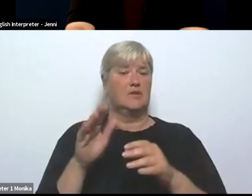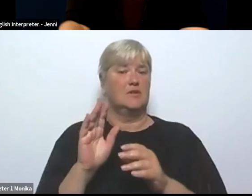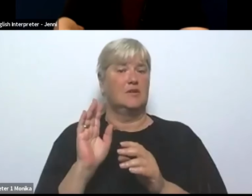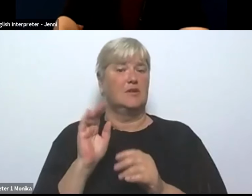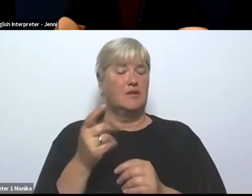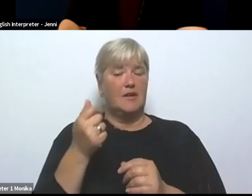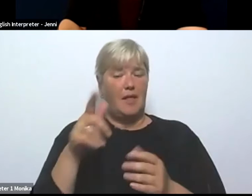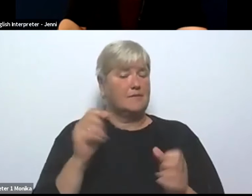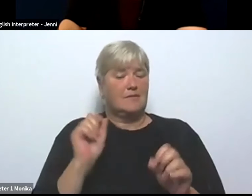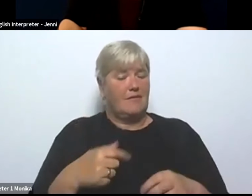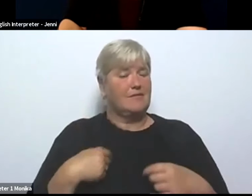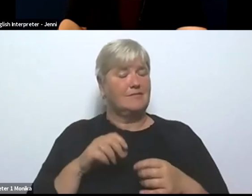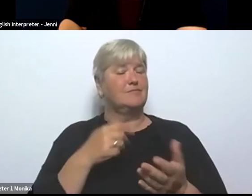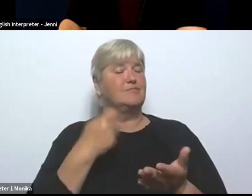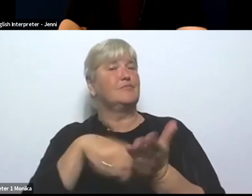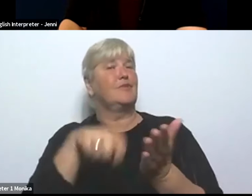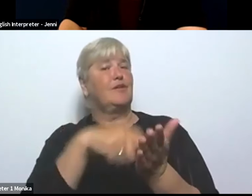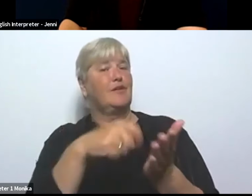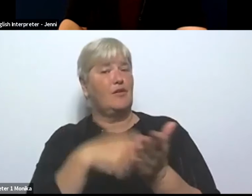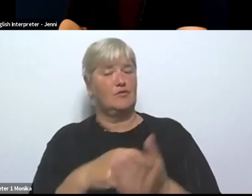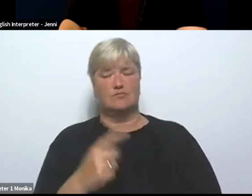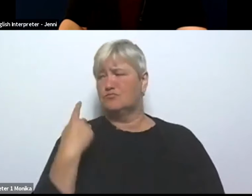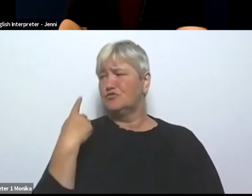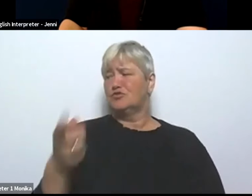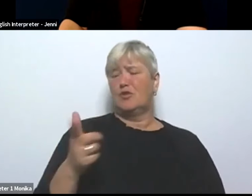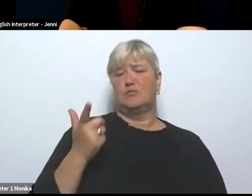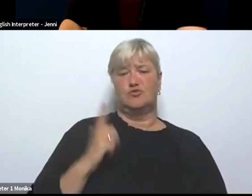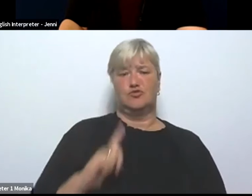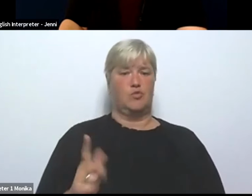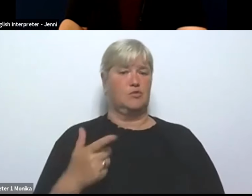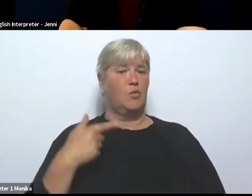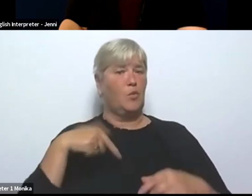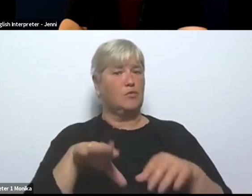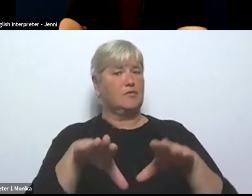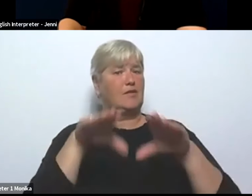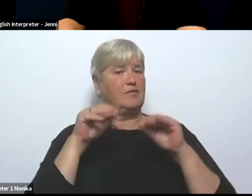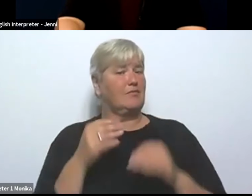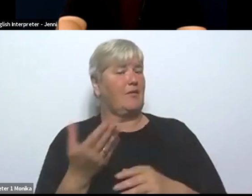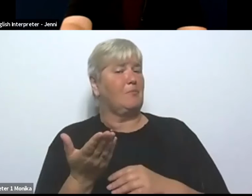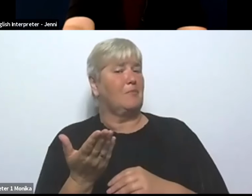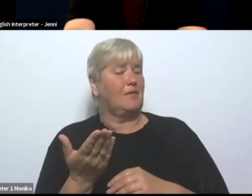Geld ausgeben, dann sind sie selber schuld auch als Unternehmen,